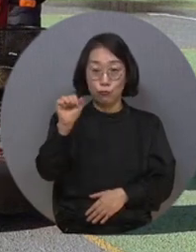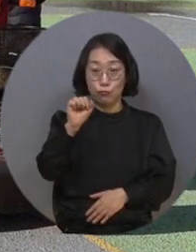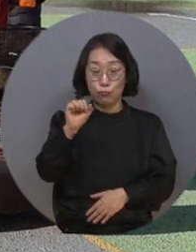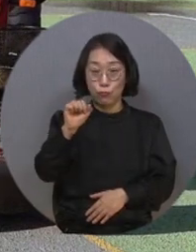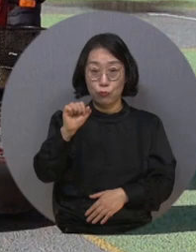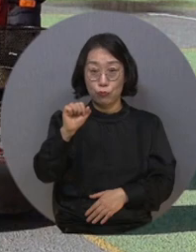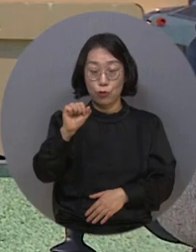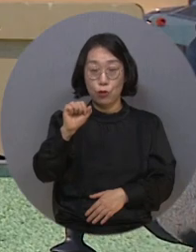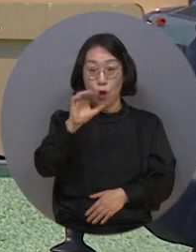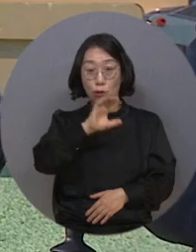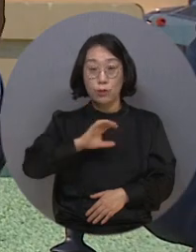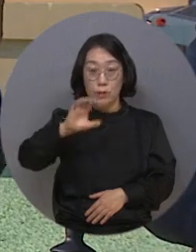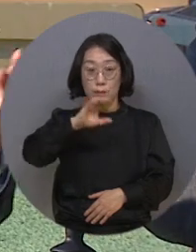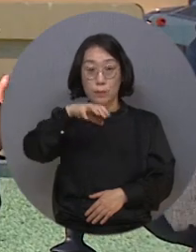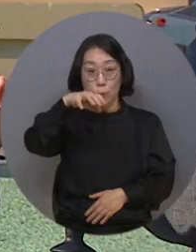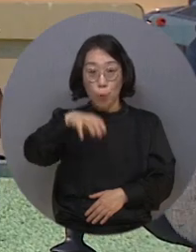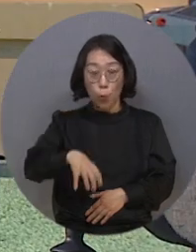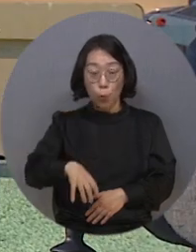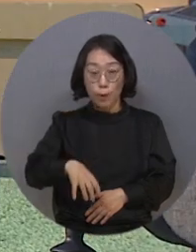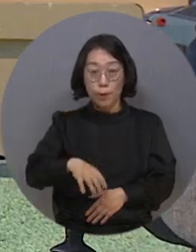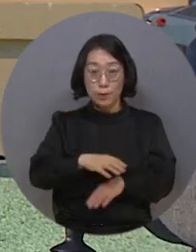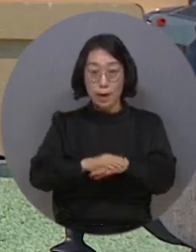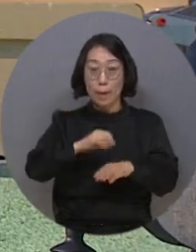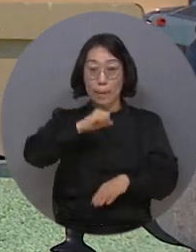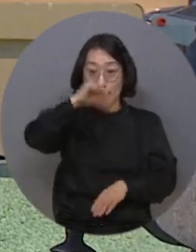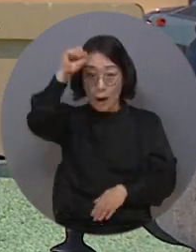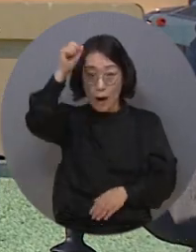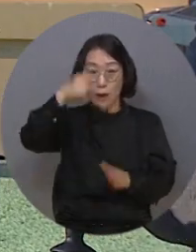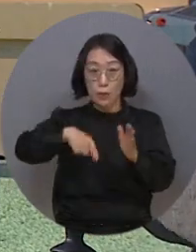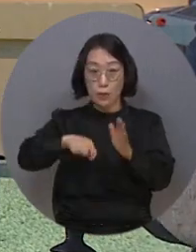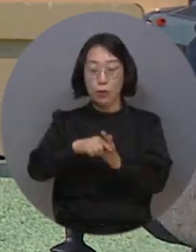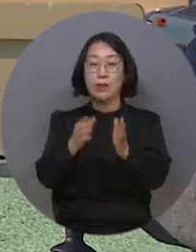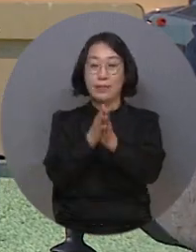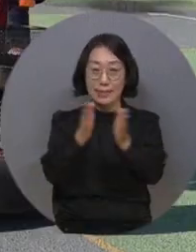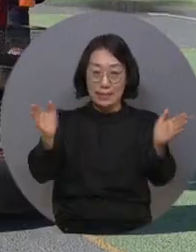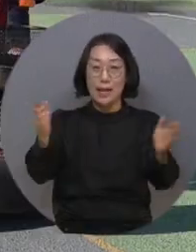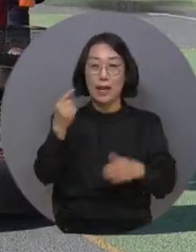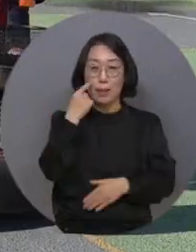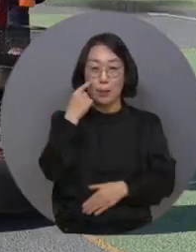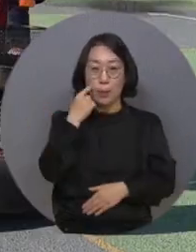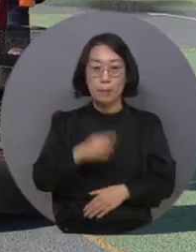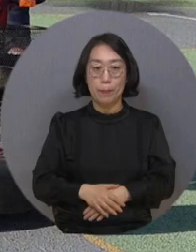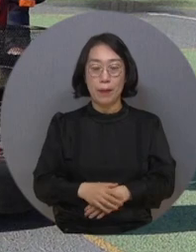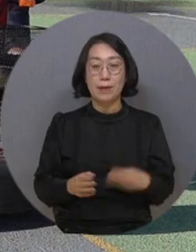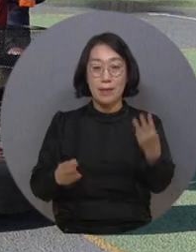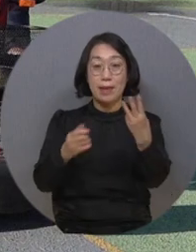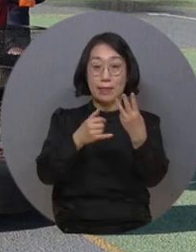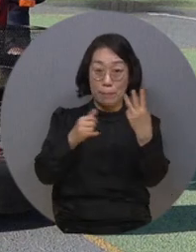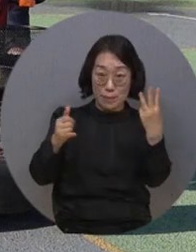운전 연습 그 이거 이수를 할 수 있도록 네. 시작을 하겠습니다. 휠체어 탄 새